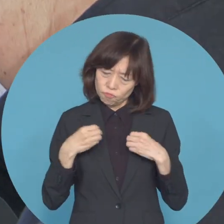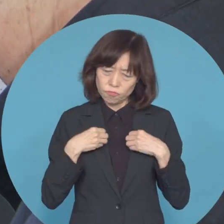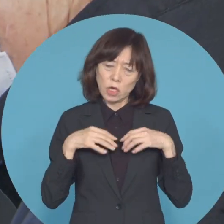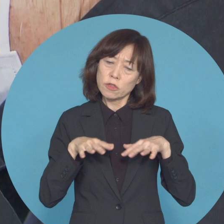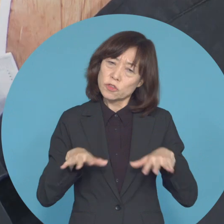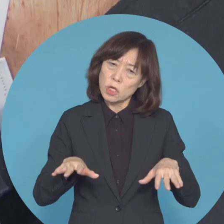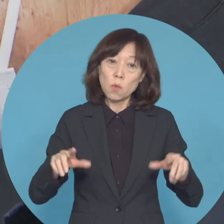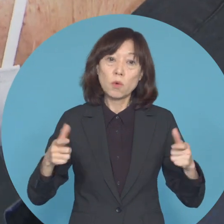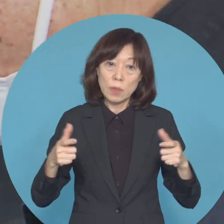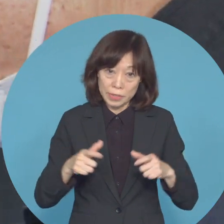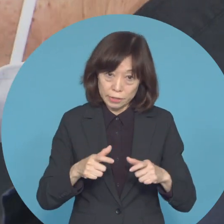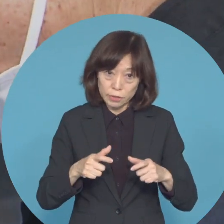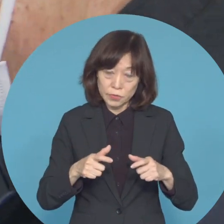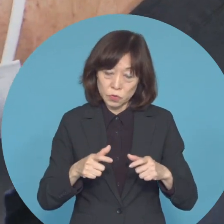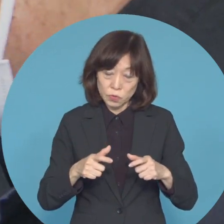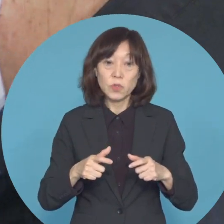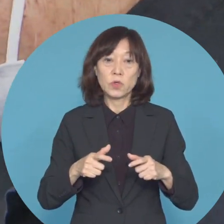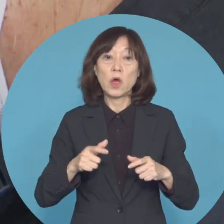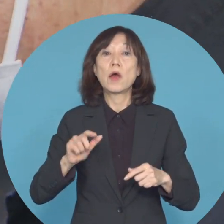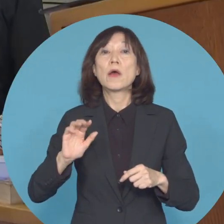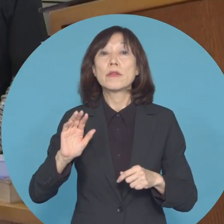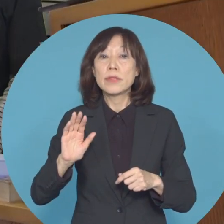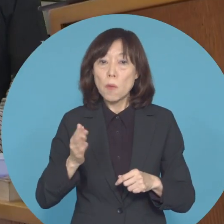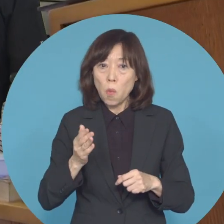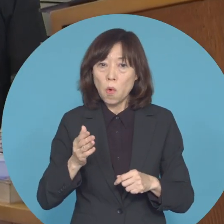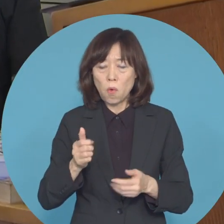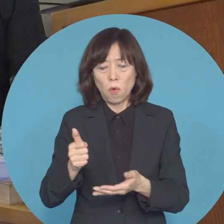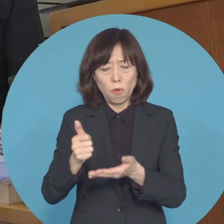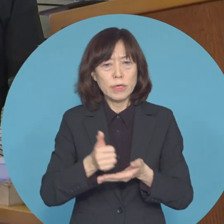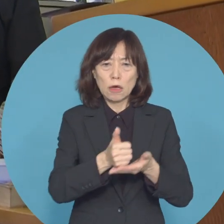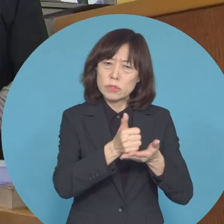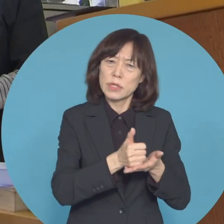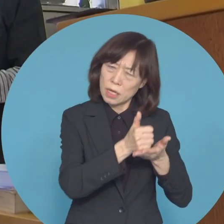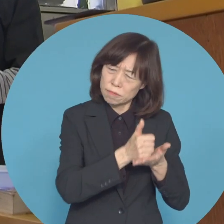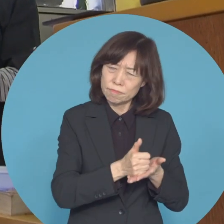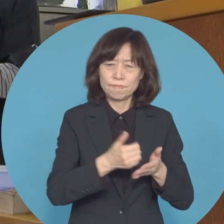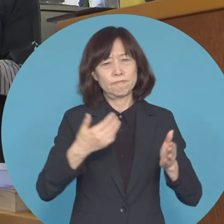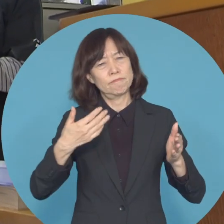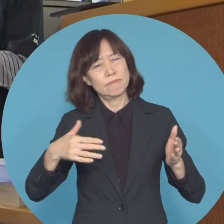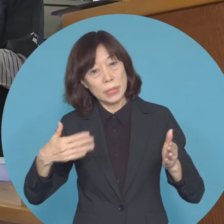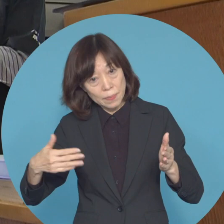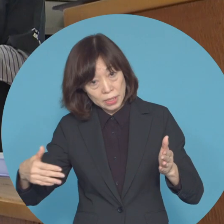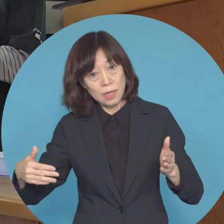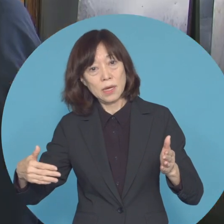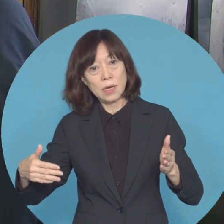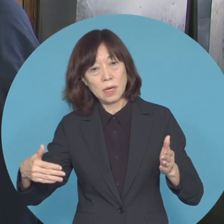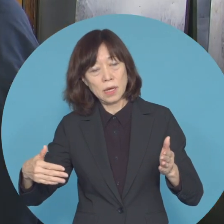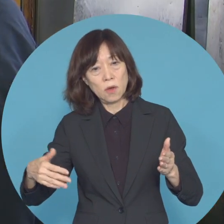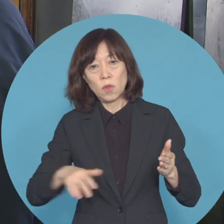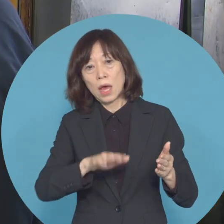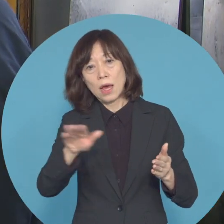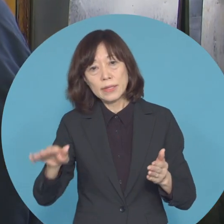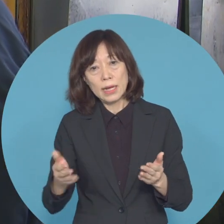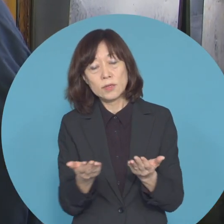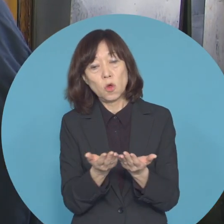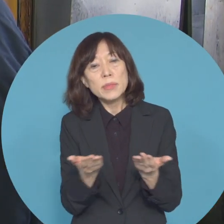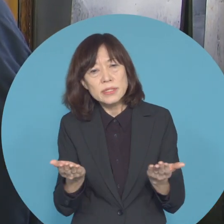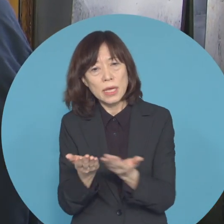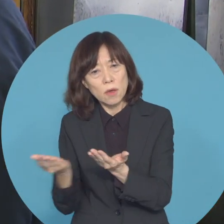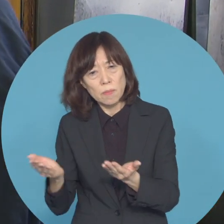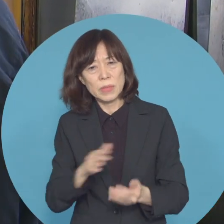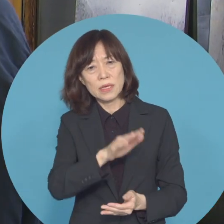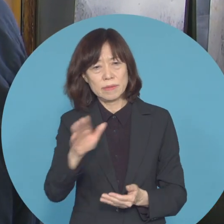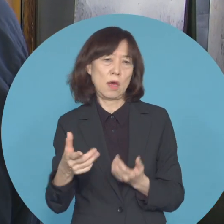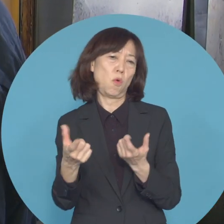染は収まってきている時期でしたが、それでも客足はなかなか戻ってこない。この辺りはみんなそうだ